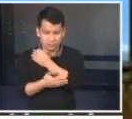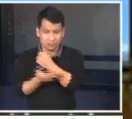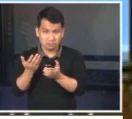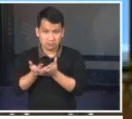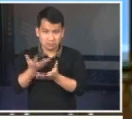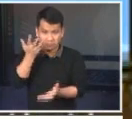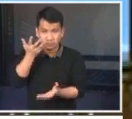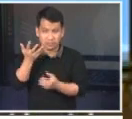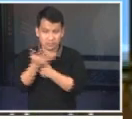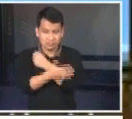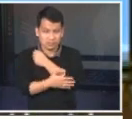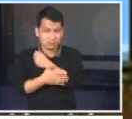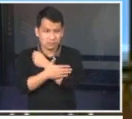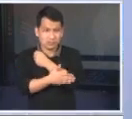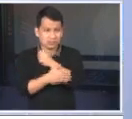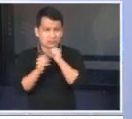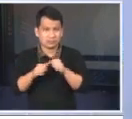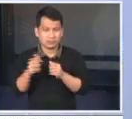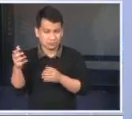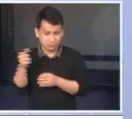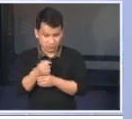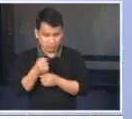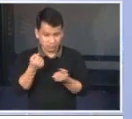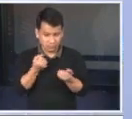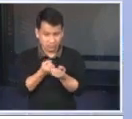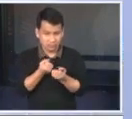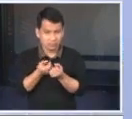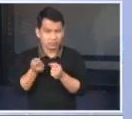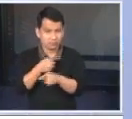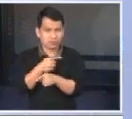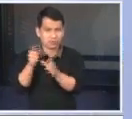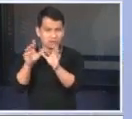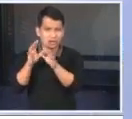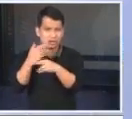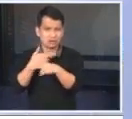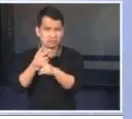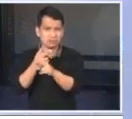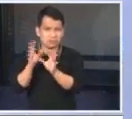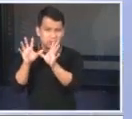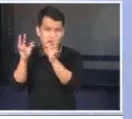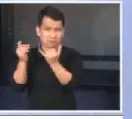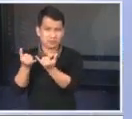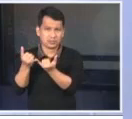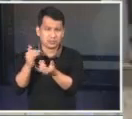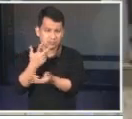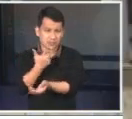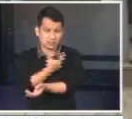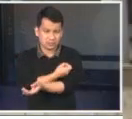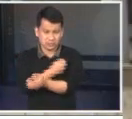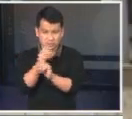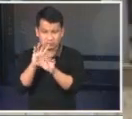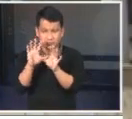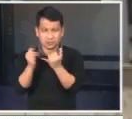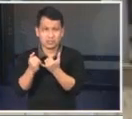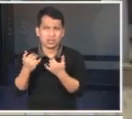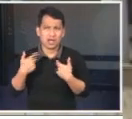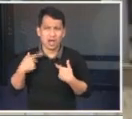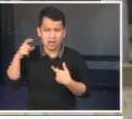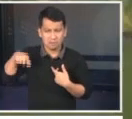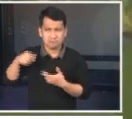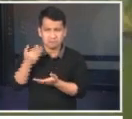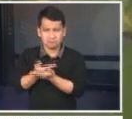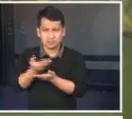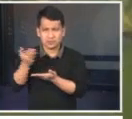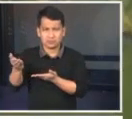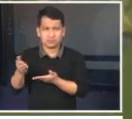unang makakakuha ng supply ng mga bakuna mula sa mga pharmaceutical company. May pera daw ang gobyerno na pambili ng mga